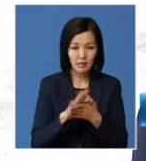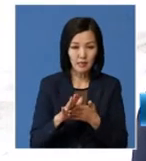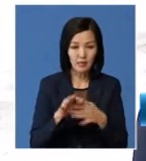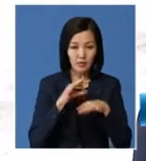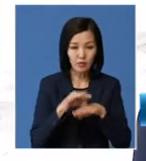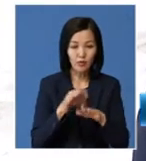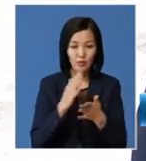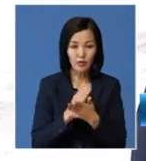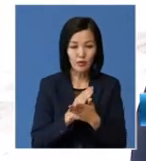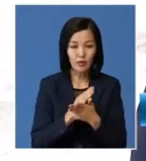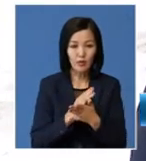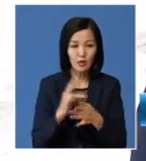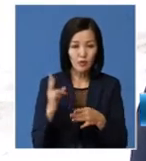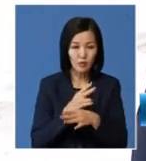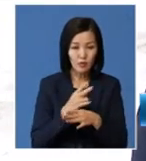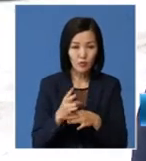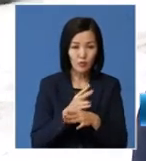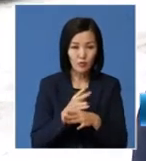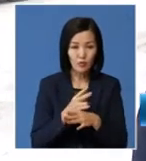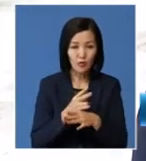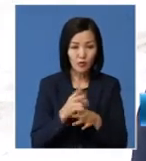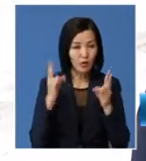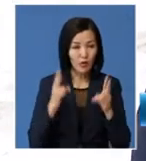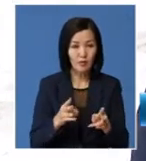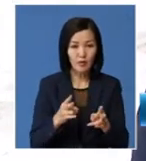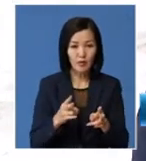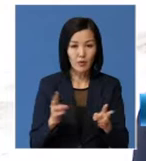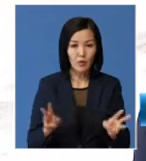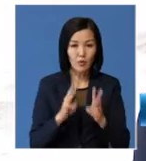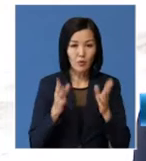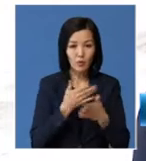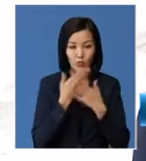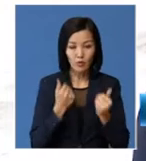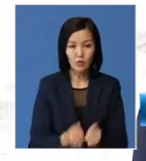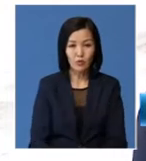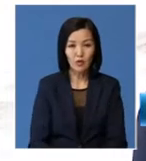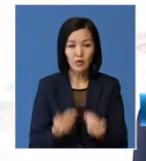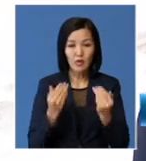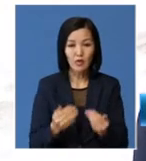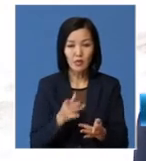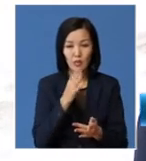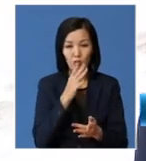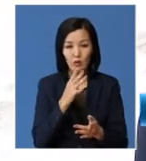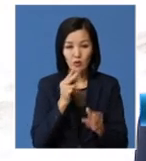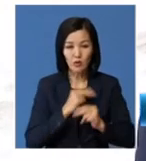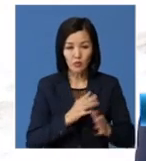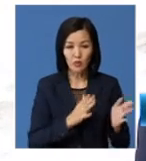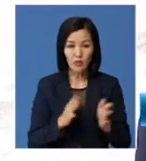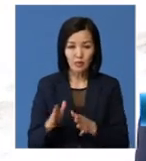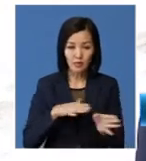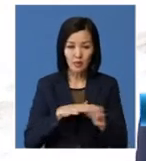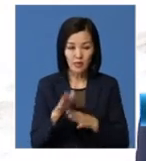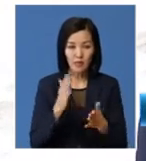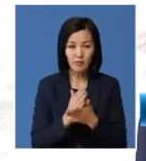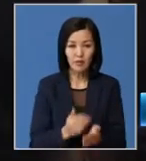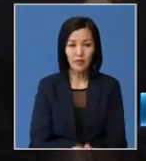жатыр. Түнімен ешқандай жол апат оқиғалары, өрт ештеме болған жоқ. Қазіргі уақытта жұмыс режим